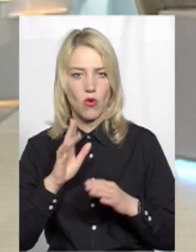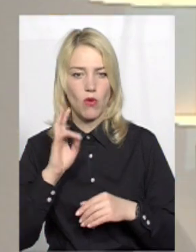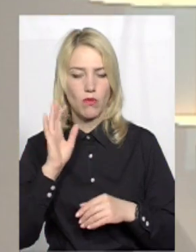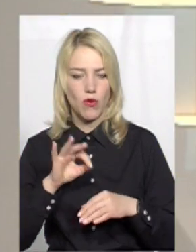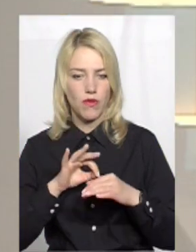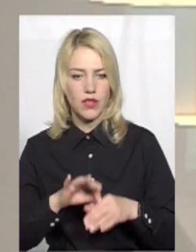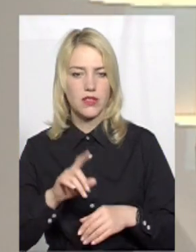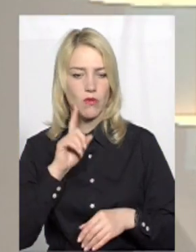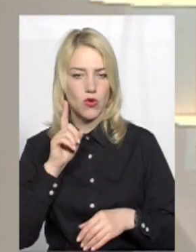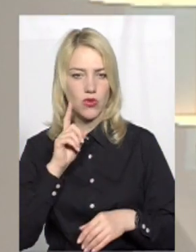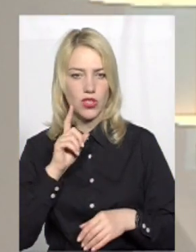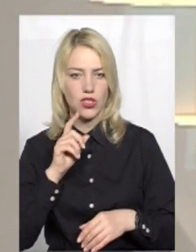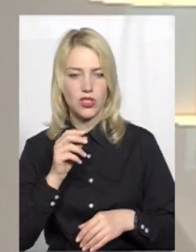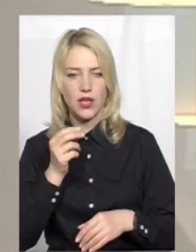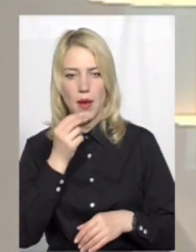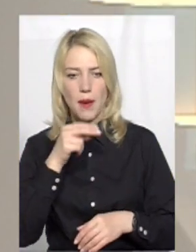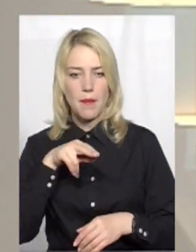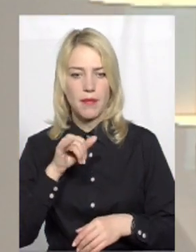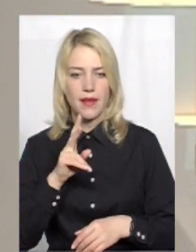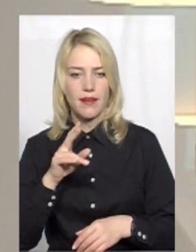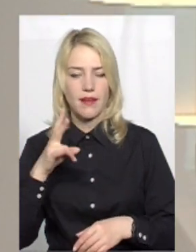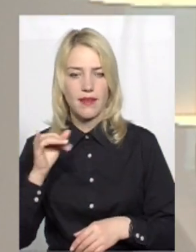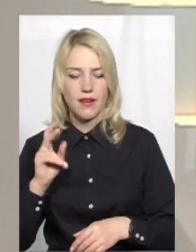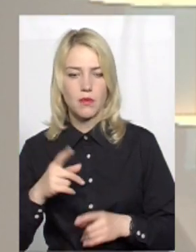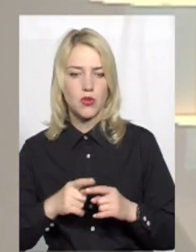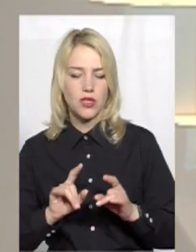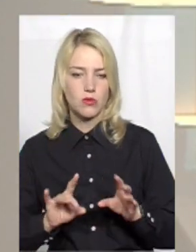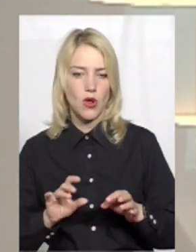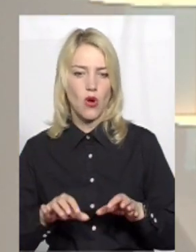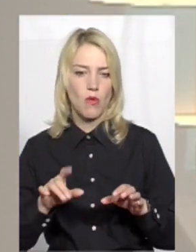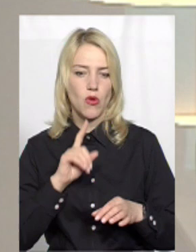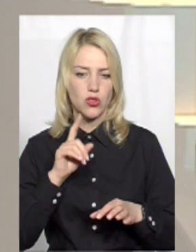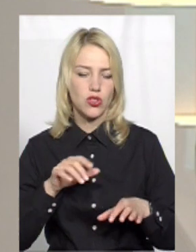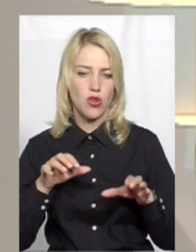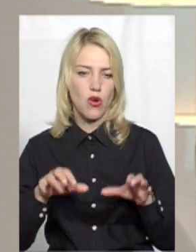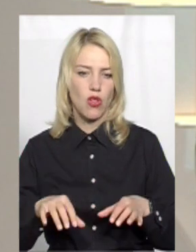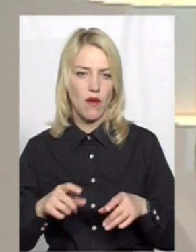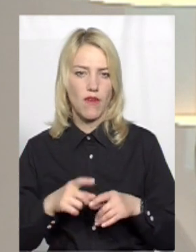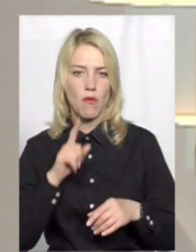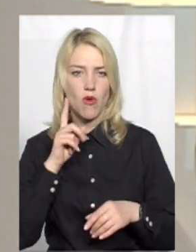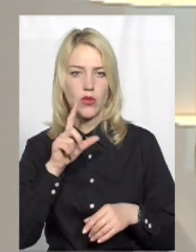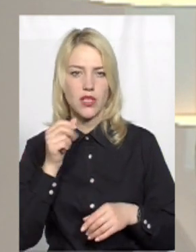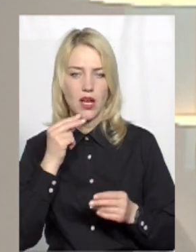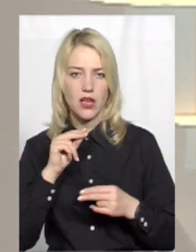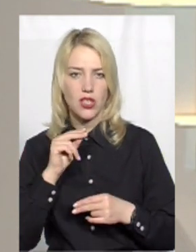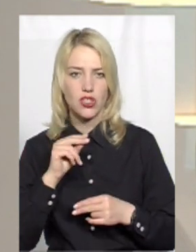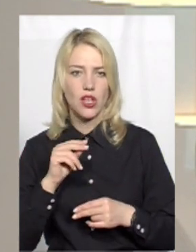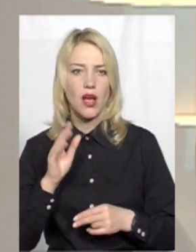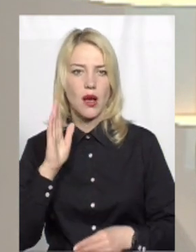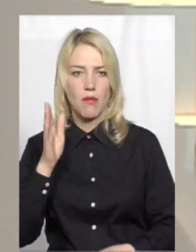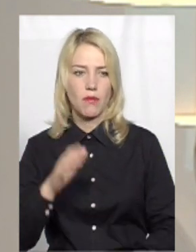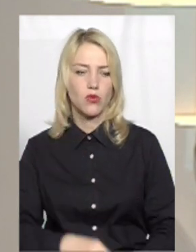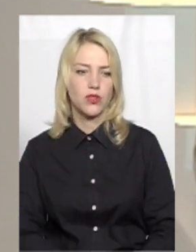пройде молодіжний пікнік. Про це нам розповіла голова громадської організації «Молодь за краще майбутнє» Леся Романюк.